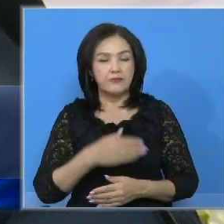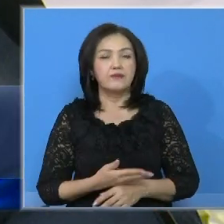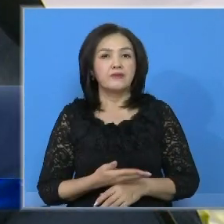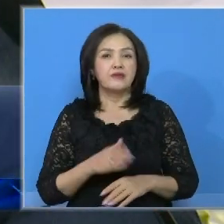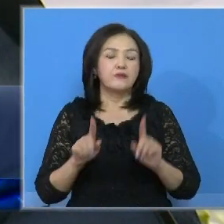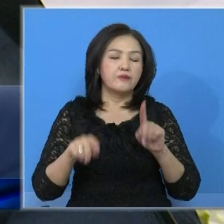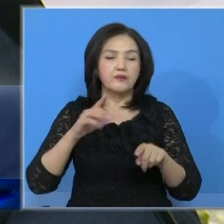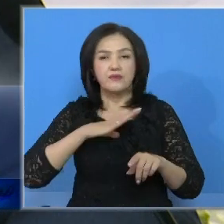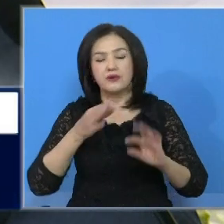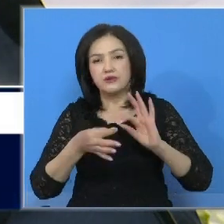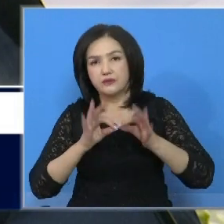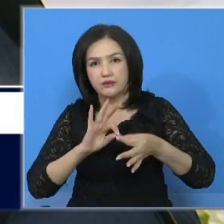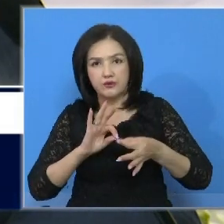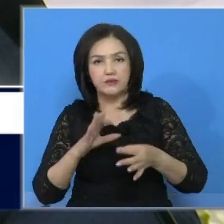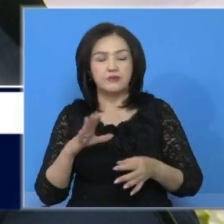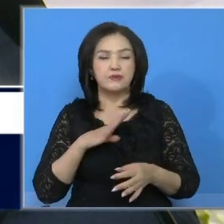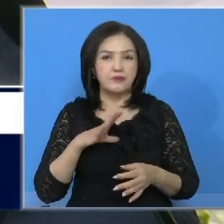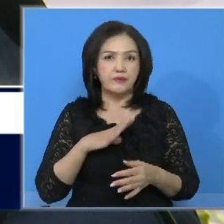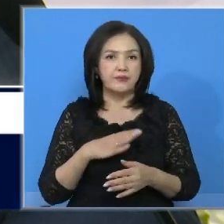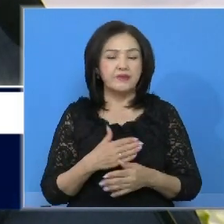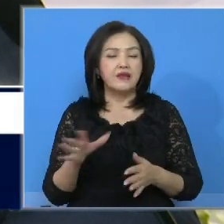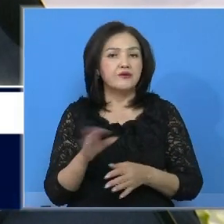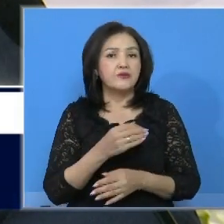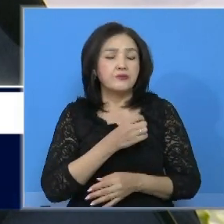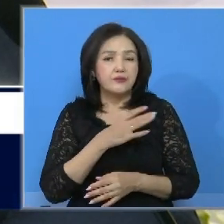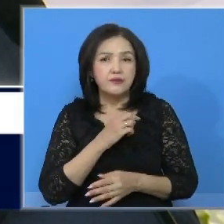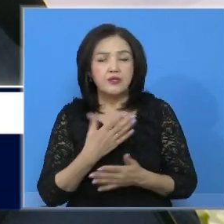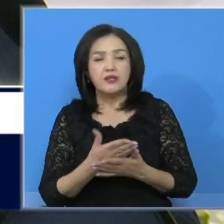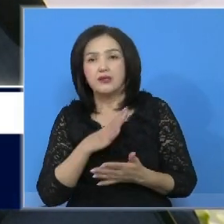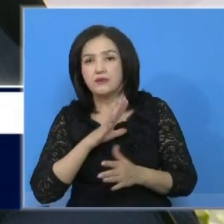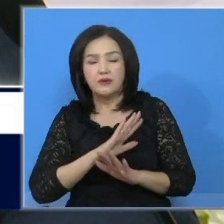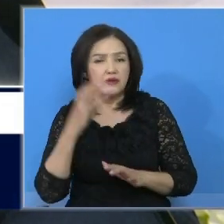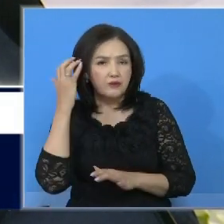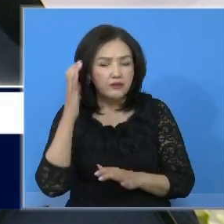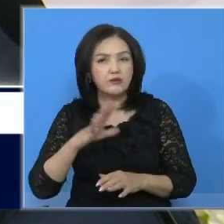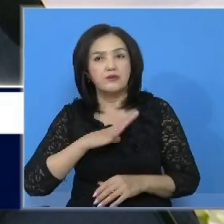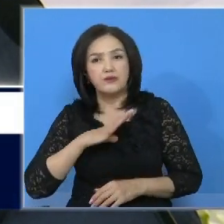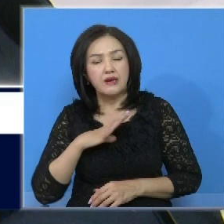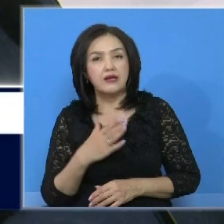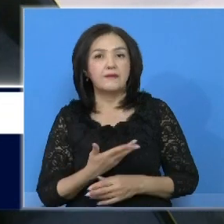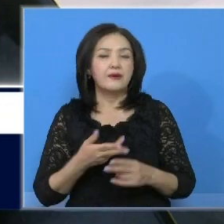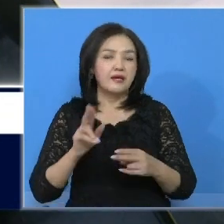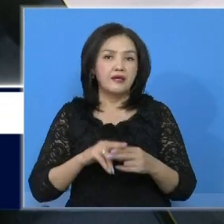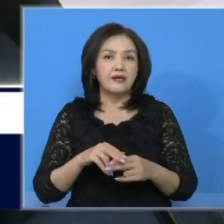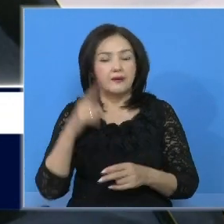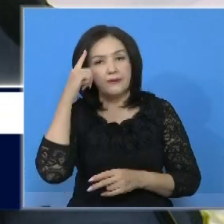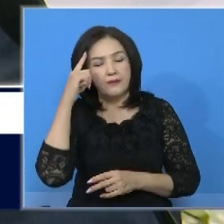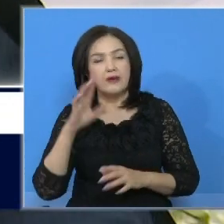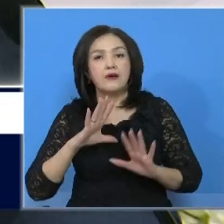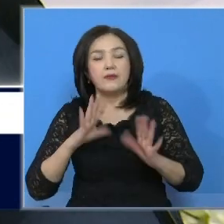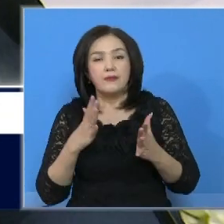қиындықтар болады. Бәрі ақ бола бермейді. Бірақ арасында қарасы да болады. Сол басқа түскен